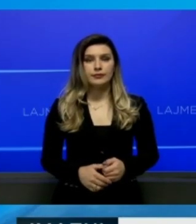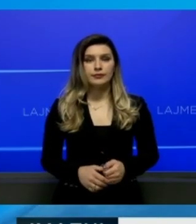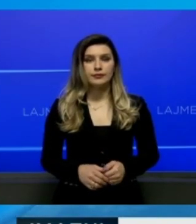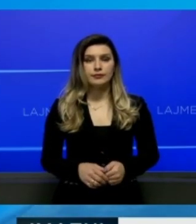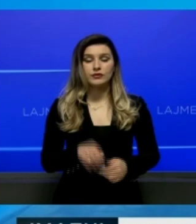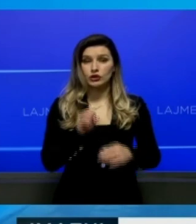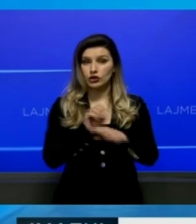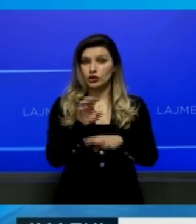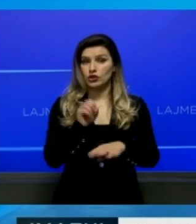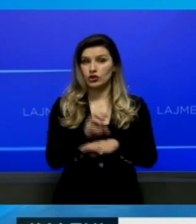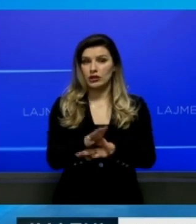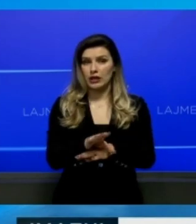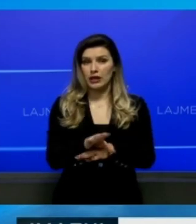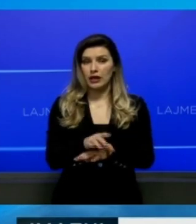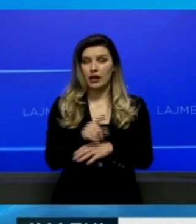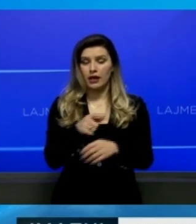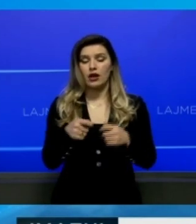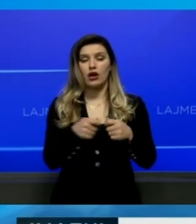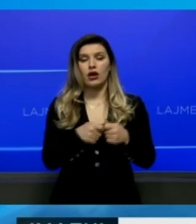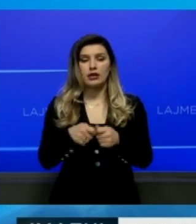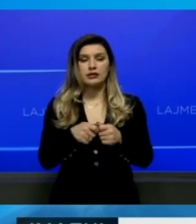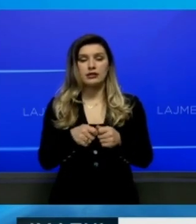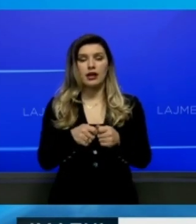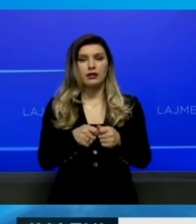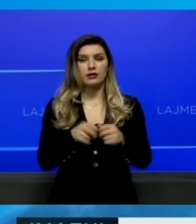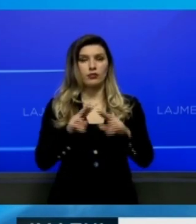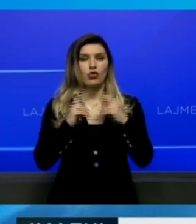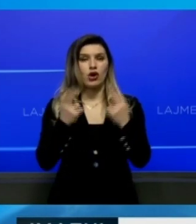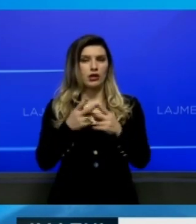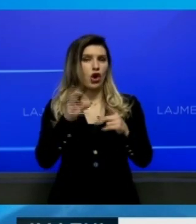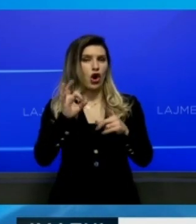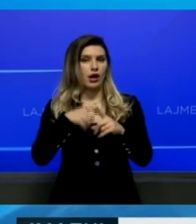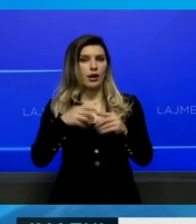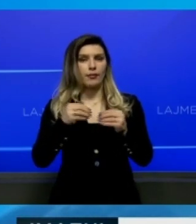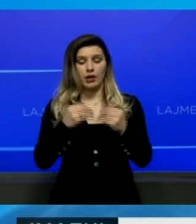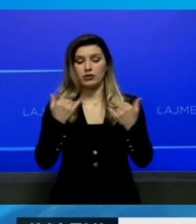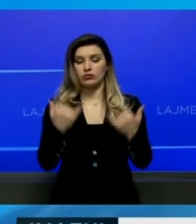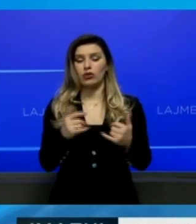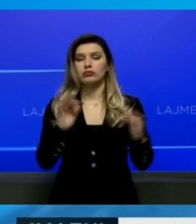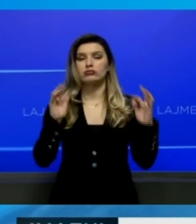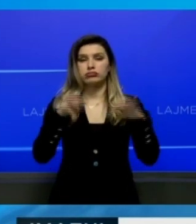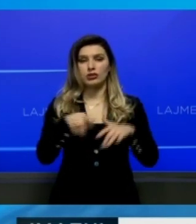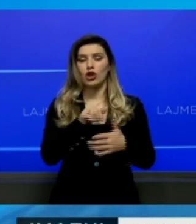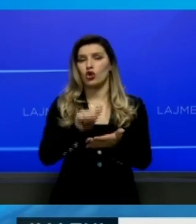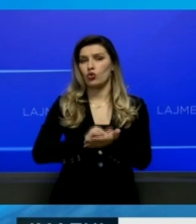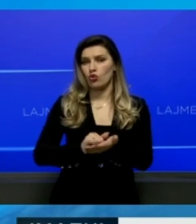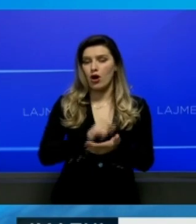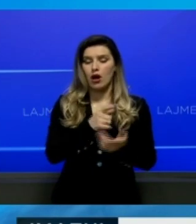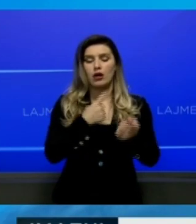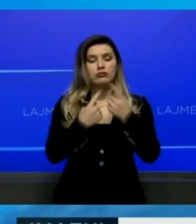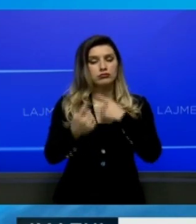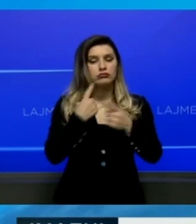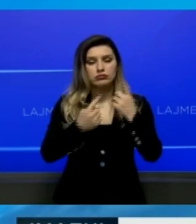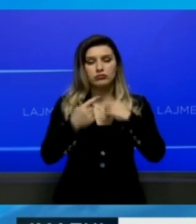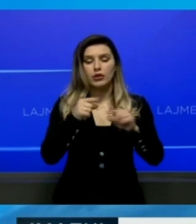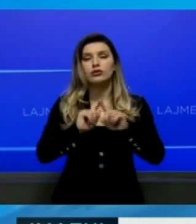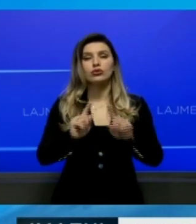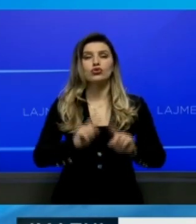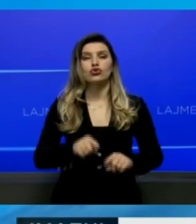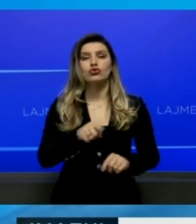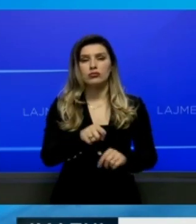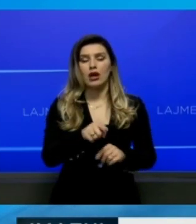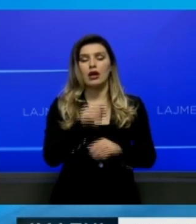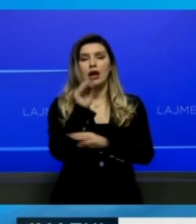E Këshilli i Sigurimit i Organizatës së Kombeve të Bashkuara do të mblidhet sot pasdites në New York për të shqyrtuar raportin e radhës së